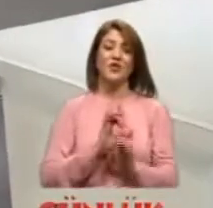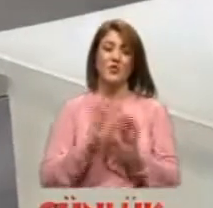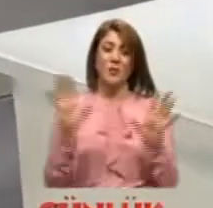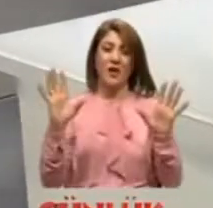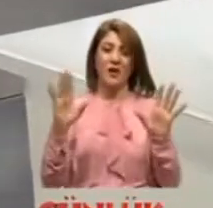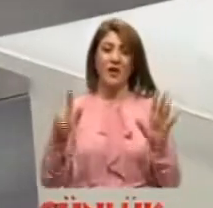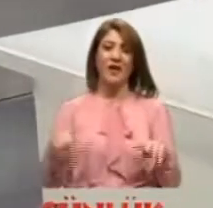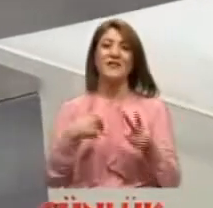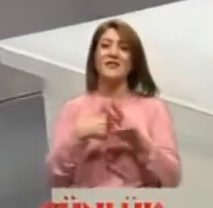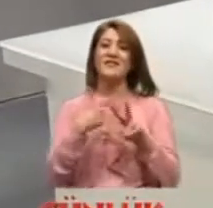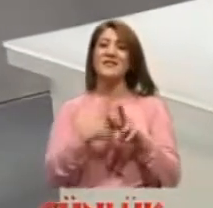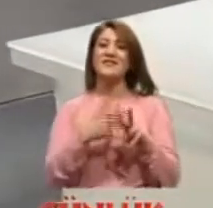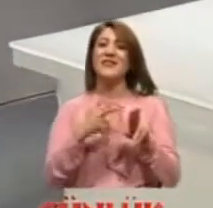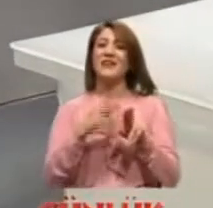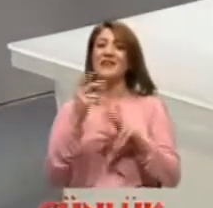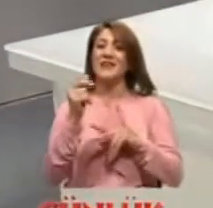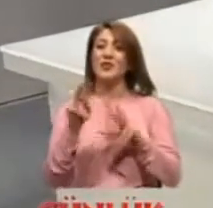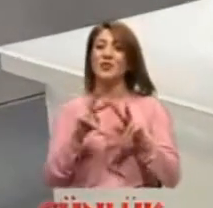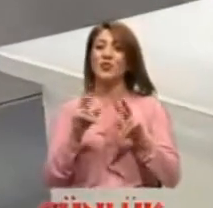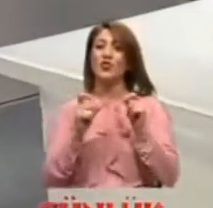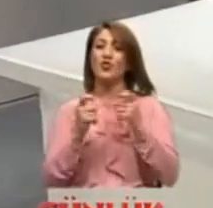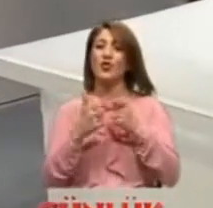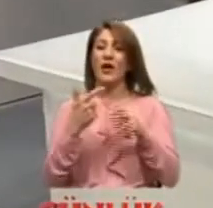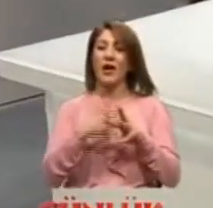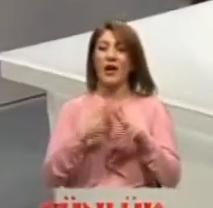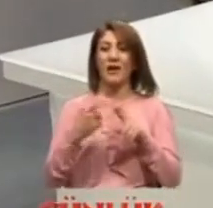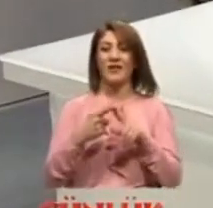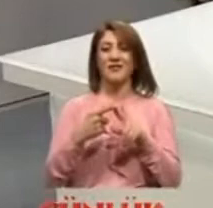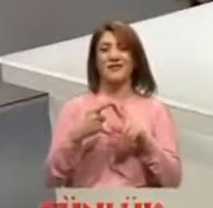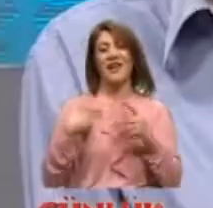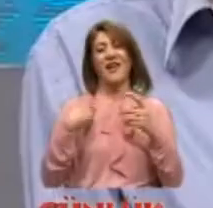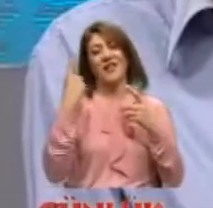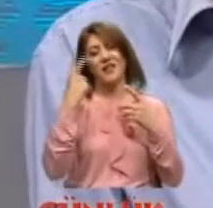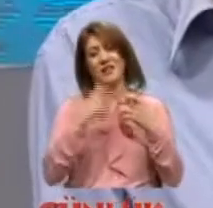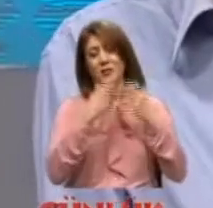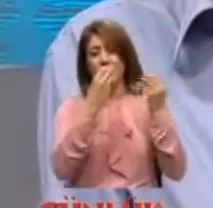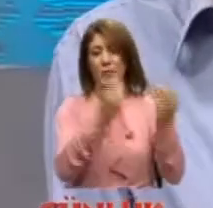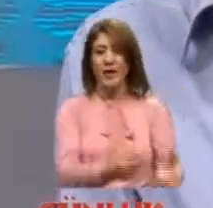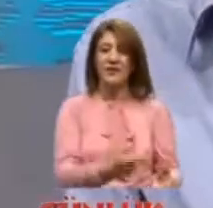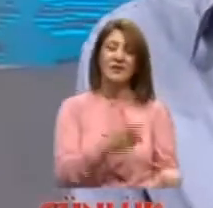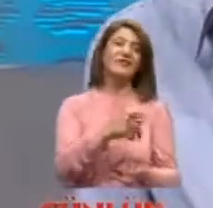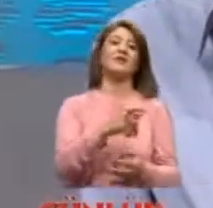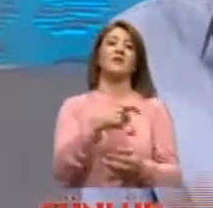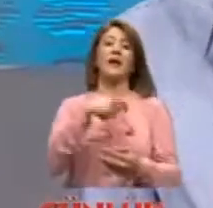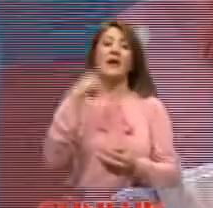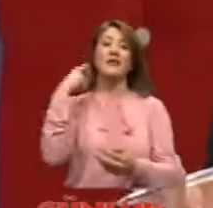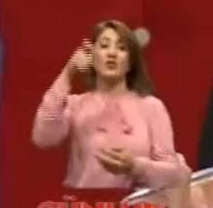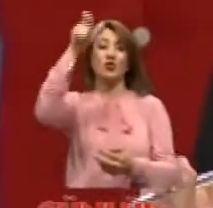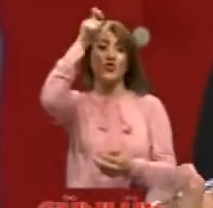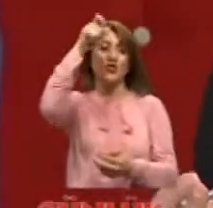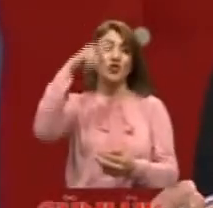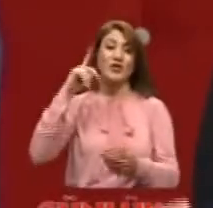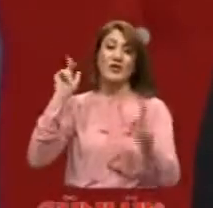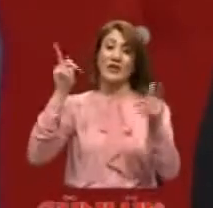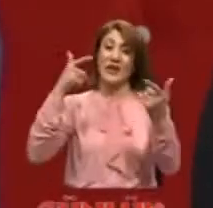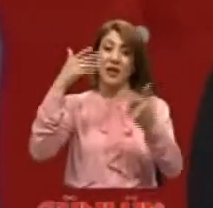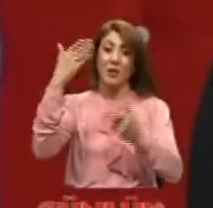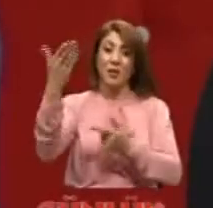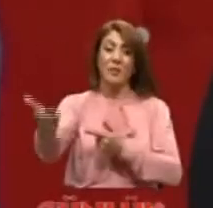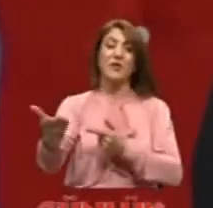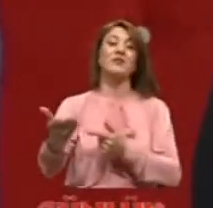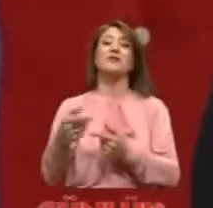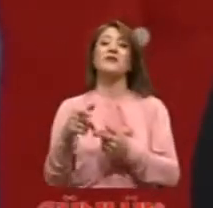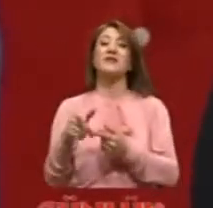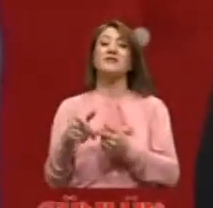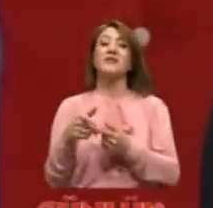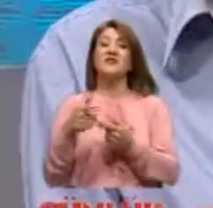Muhteşem. Zeki Müren'i rahmetle anıyoruz. Evet, yani ama ikisi fantastik türünde değil mi? Bizim Türk sineması. Ben fantastik